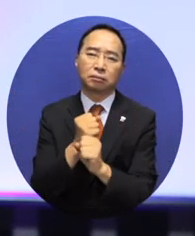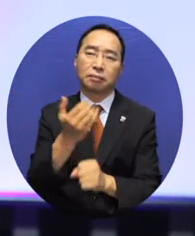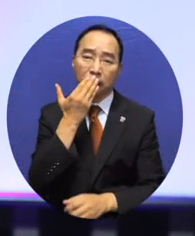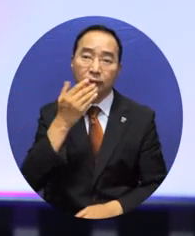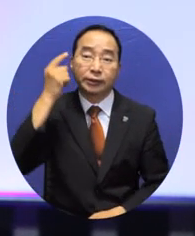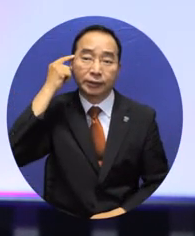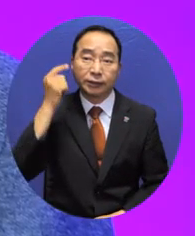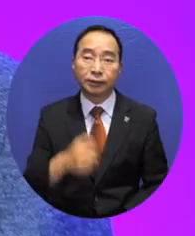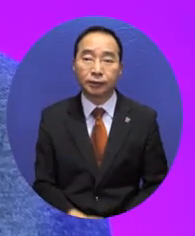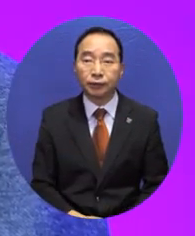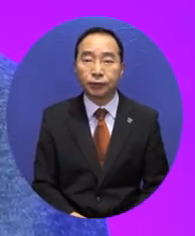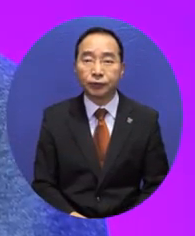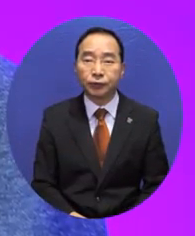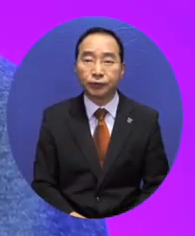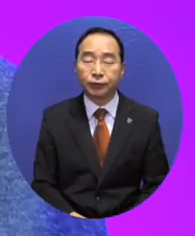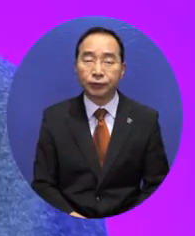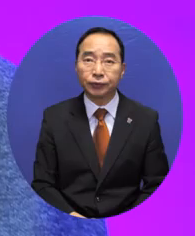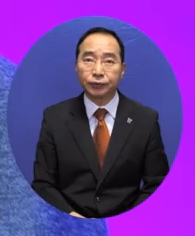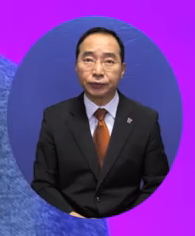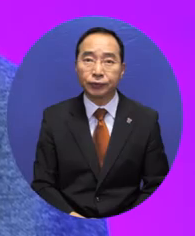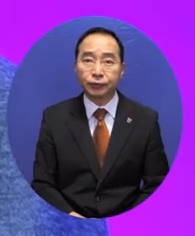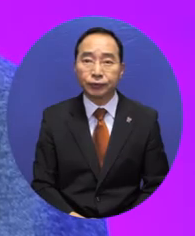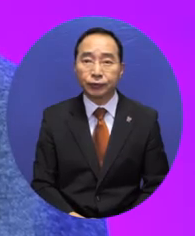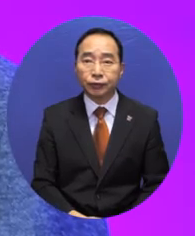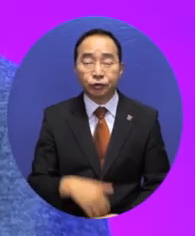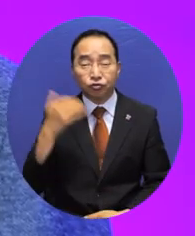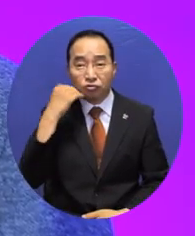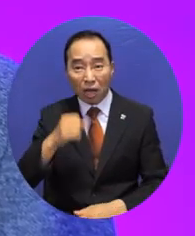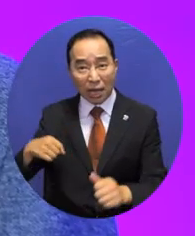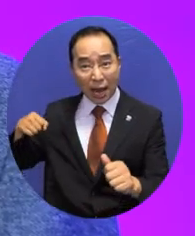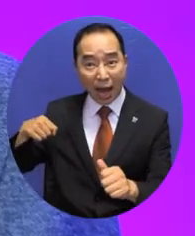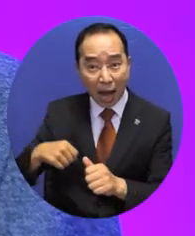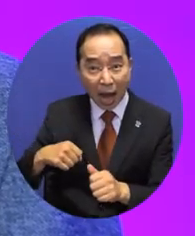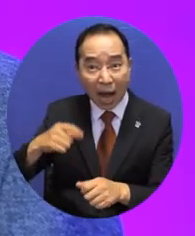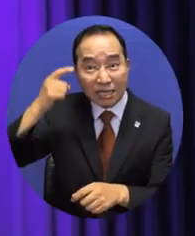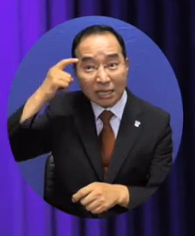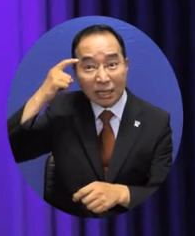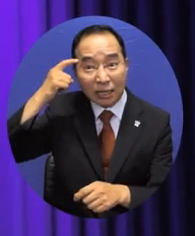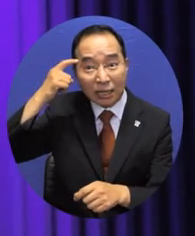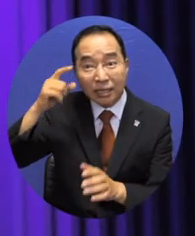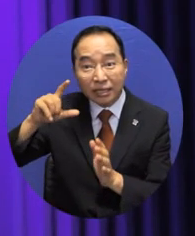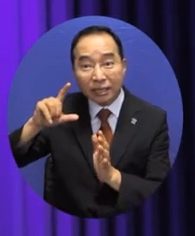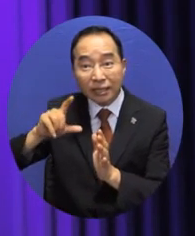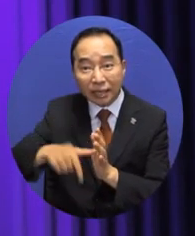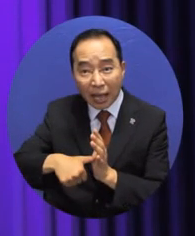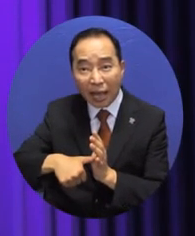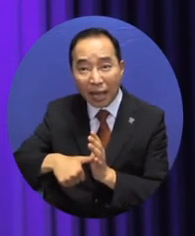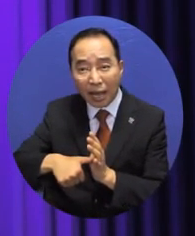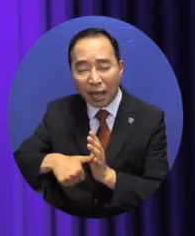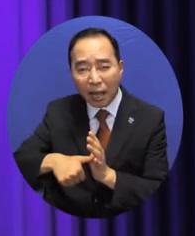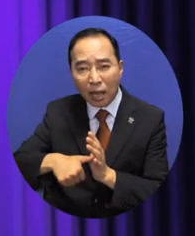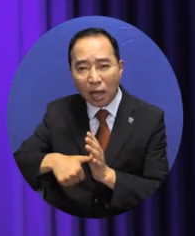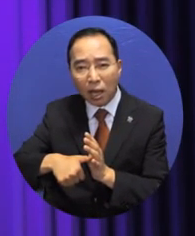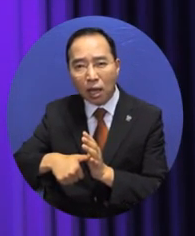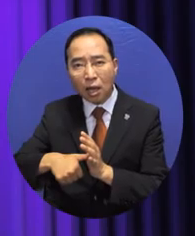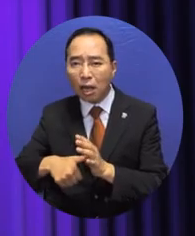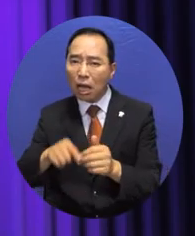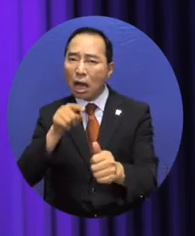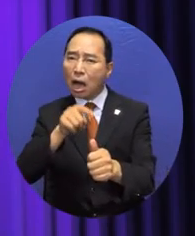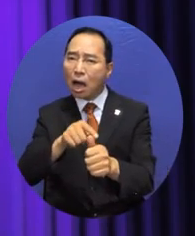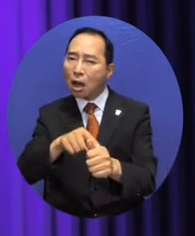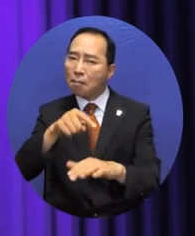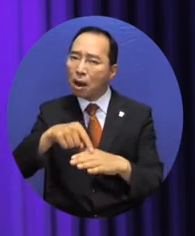생각합니다. 누군가에게 폭력할 마음이 일어날 때 내가 이런 생각을 가졌는데